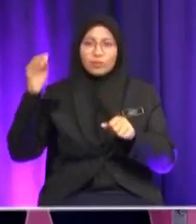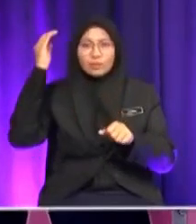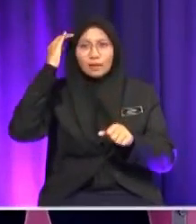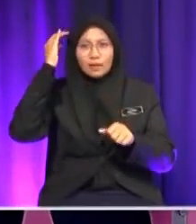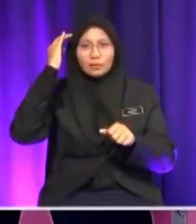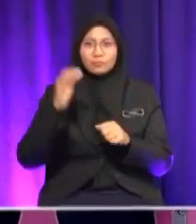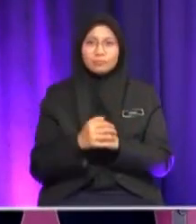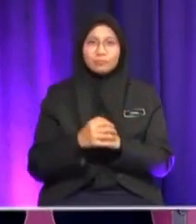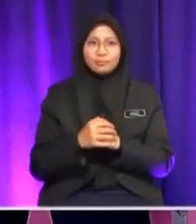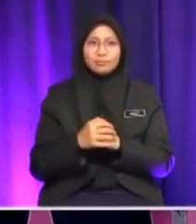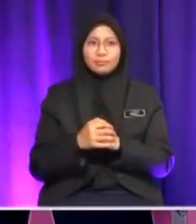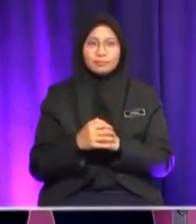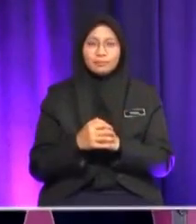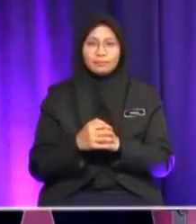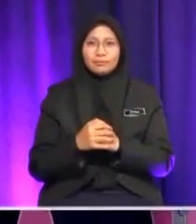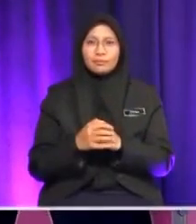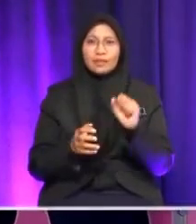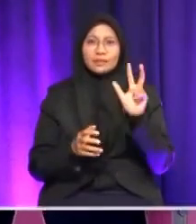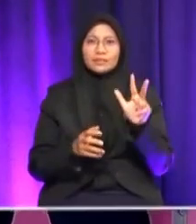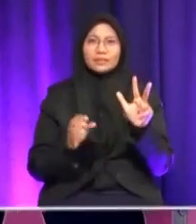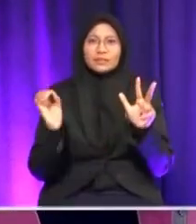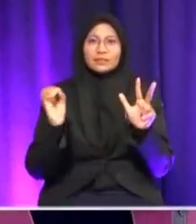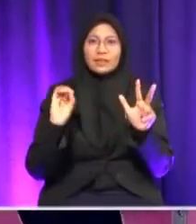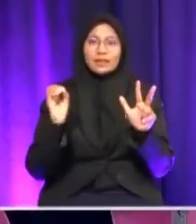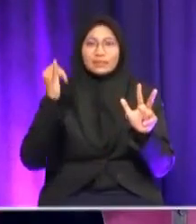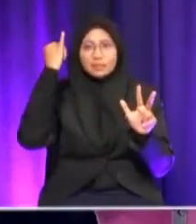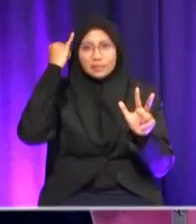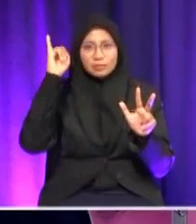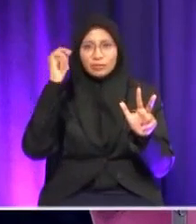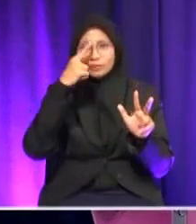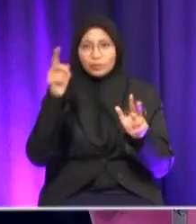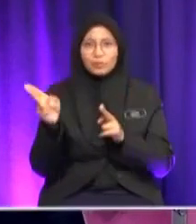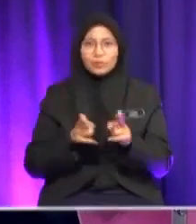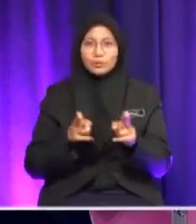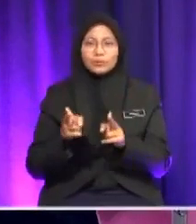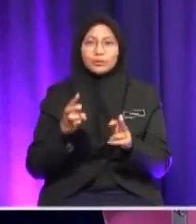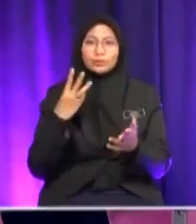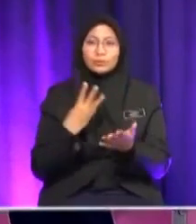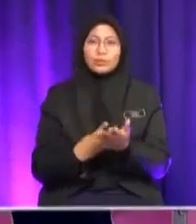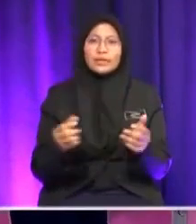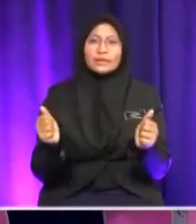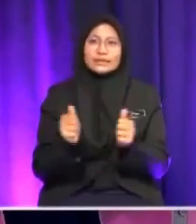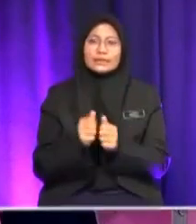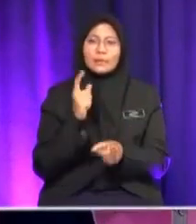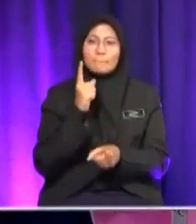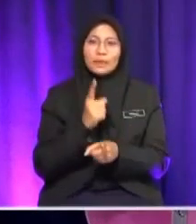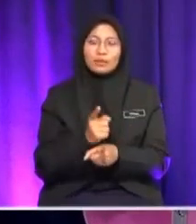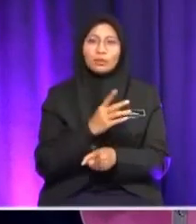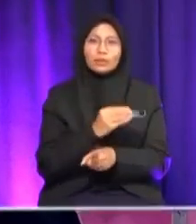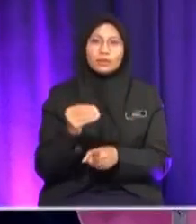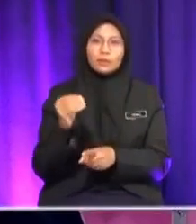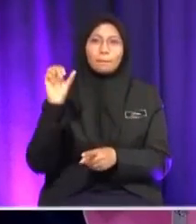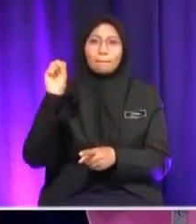contohnya tidak mempunyai ilmu dalam kalangan dalam menguruskan kewangan dengan betul dan sistematik. Dan kini